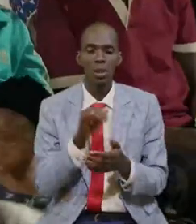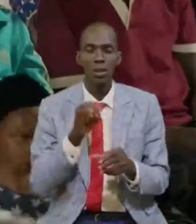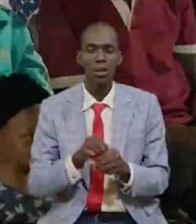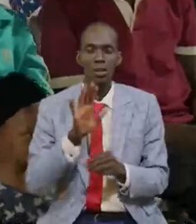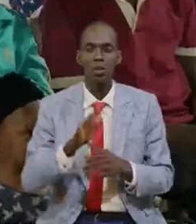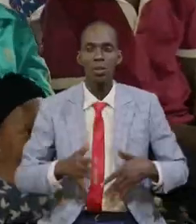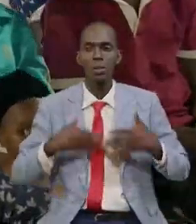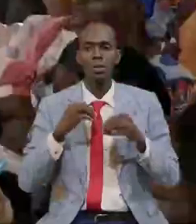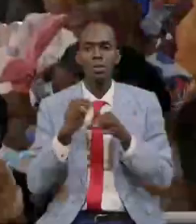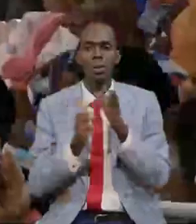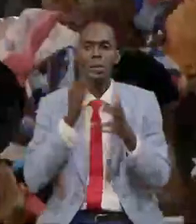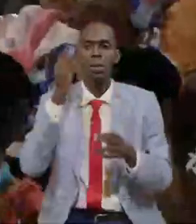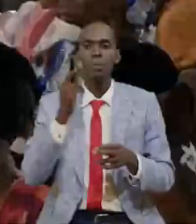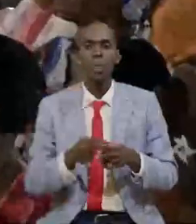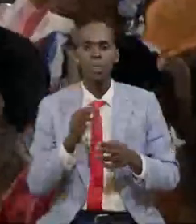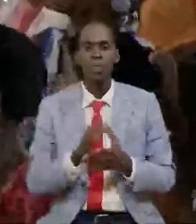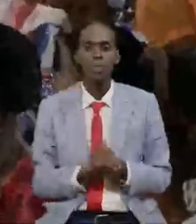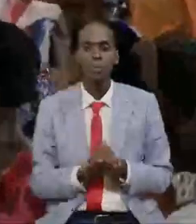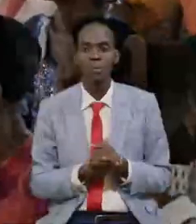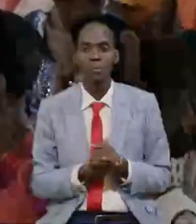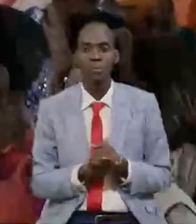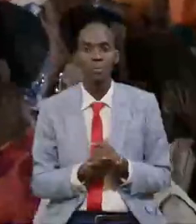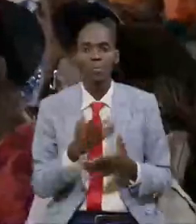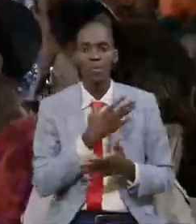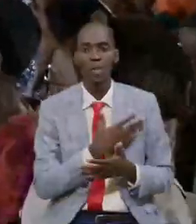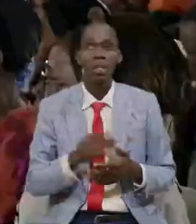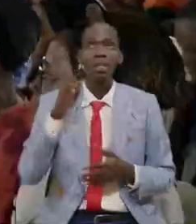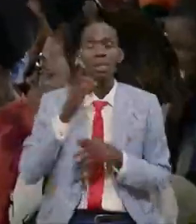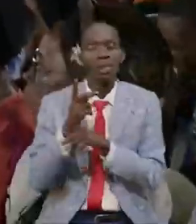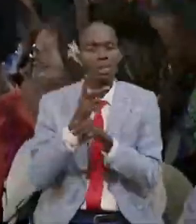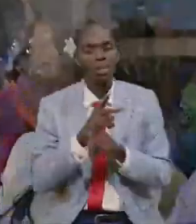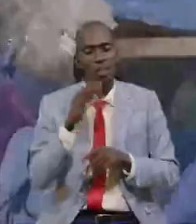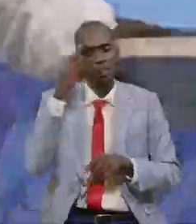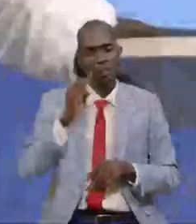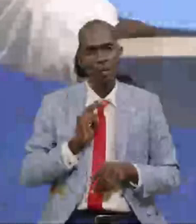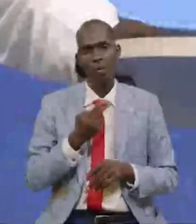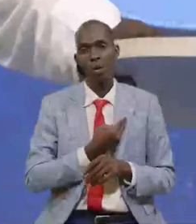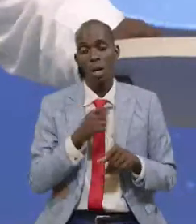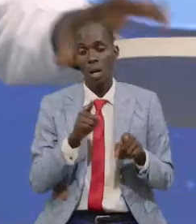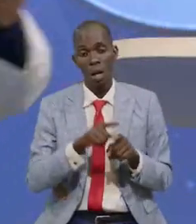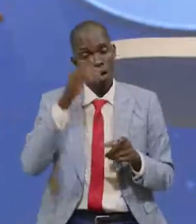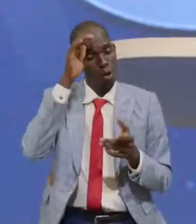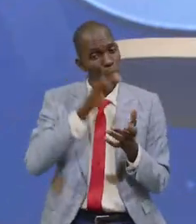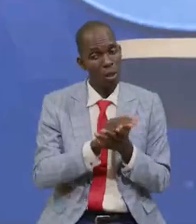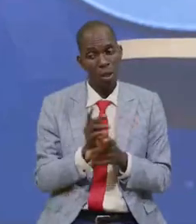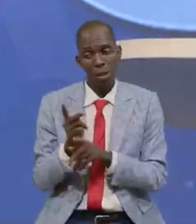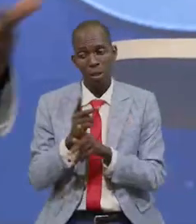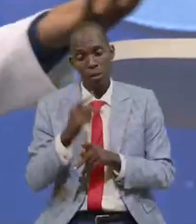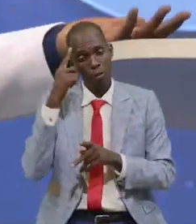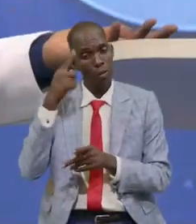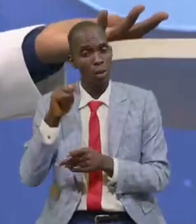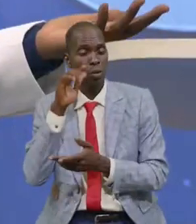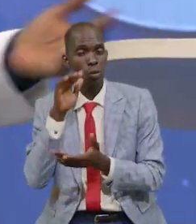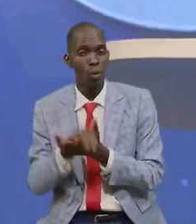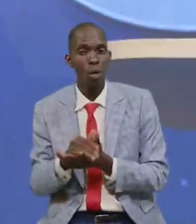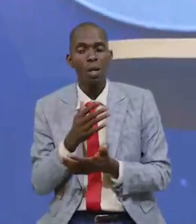Puisse le Seigneur le confirmer dans votre vie au nom de Jésus-Christ. Et il prend soin de nous, tel que le mari prend soin de sa femme.